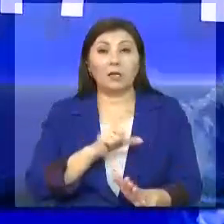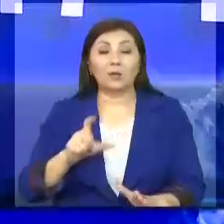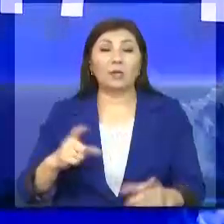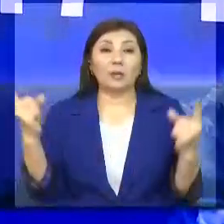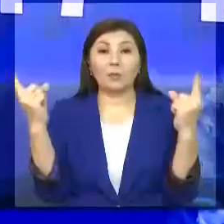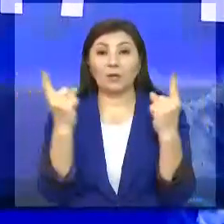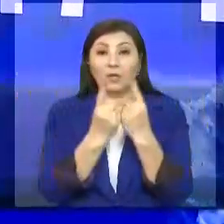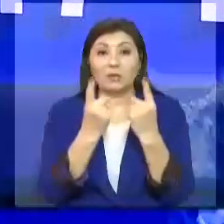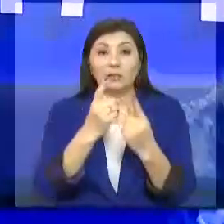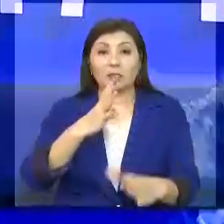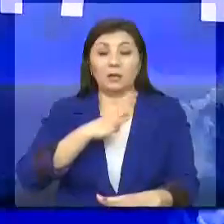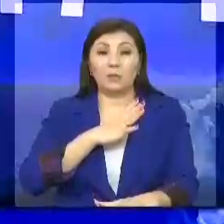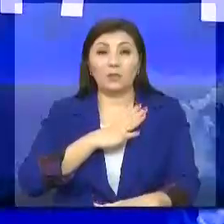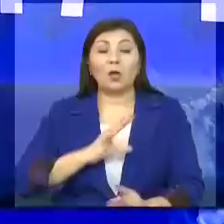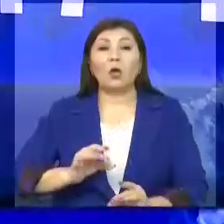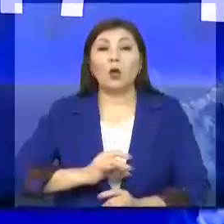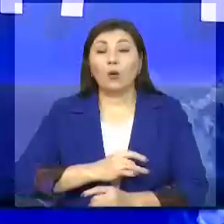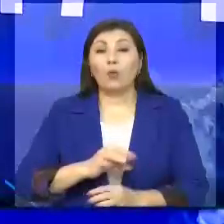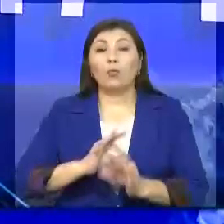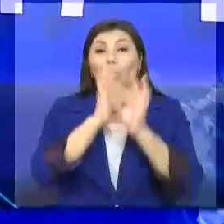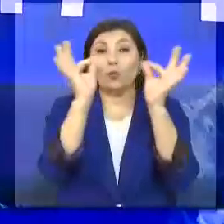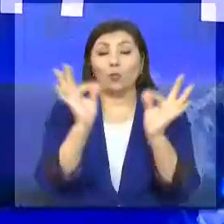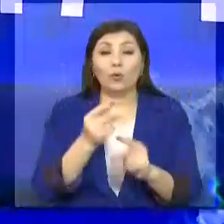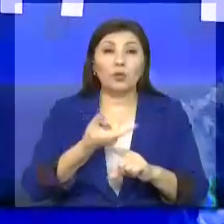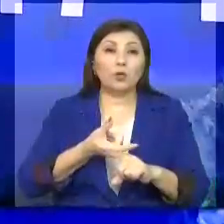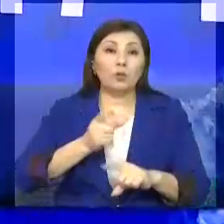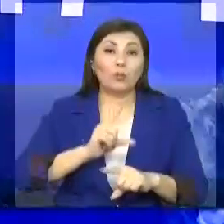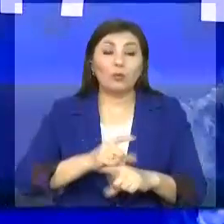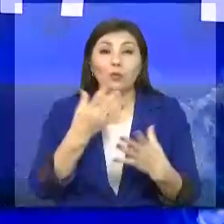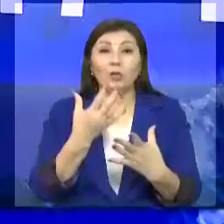қауышқанбыз. Өнерді өте бағалайтын, өнерді өте құрметтейтін